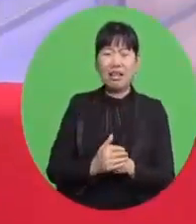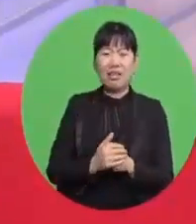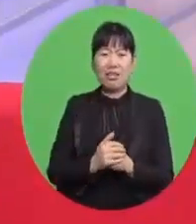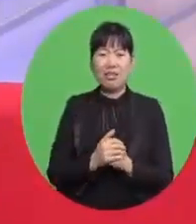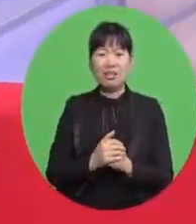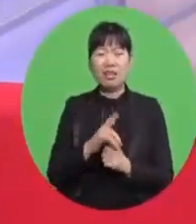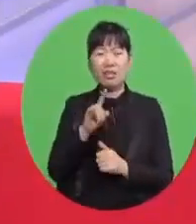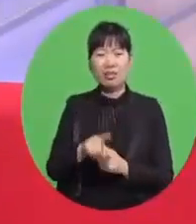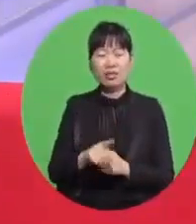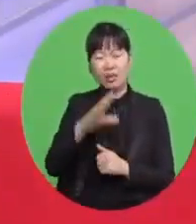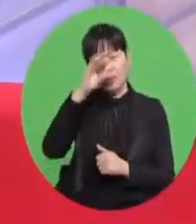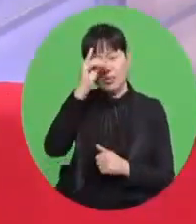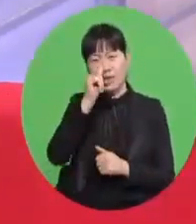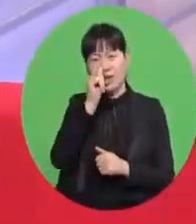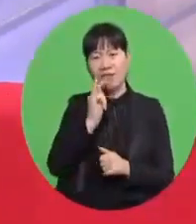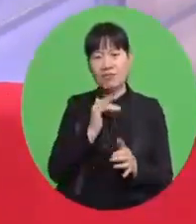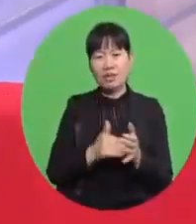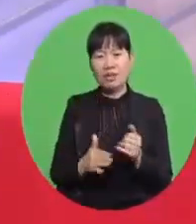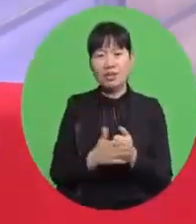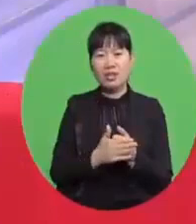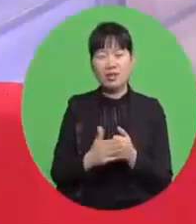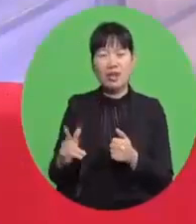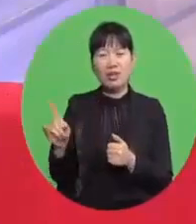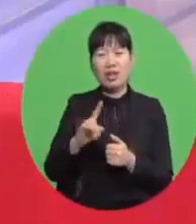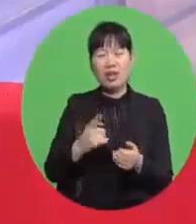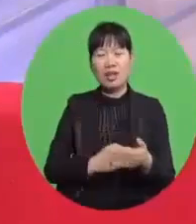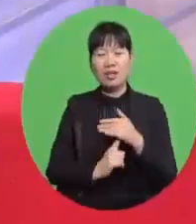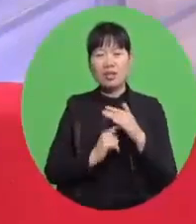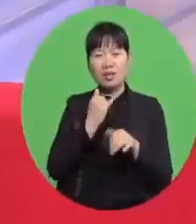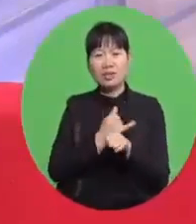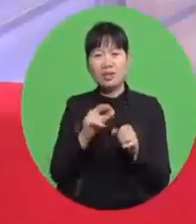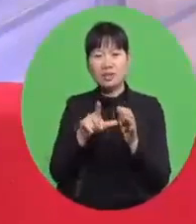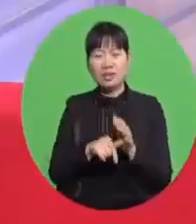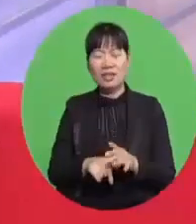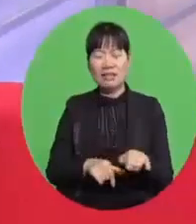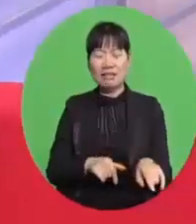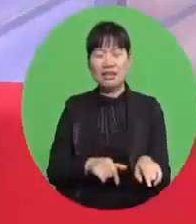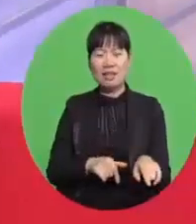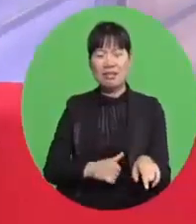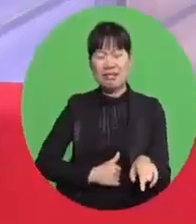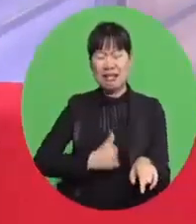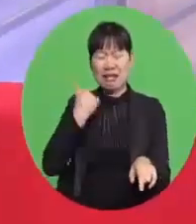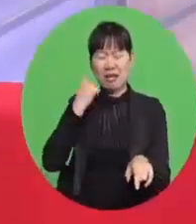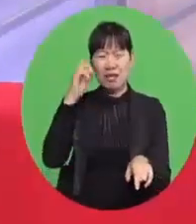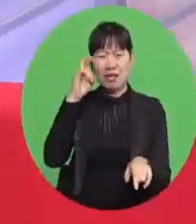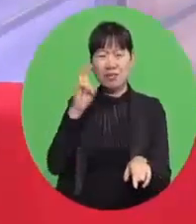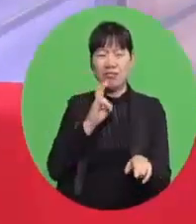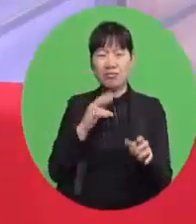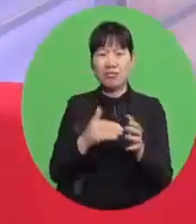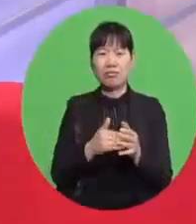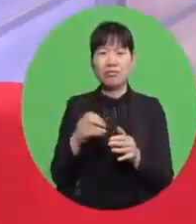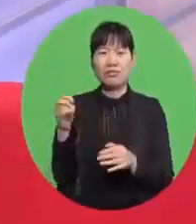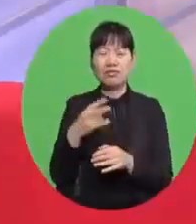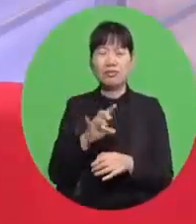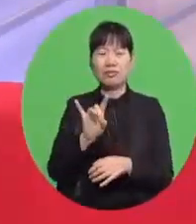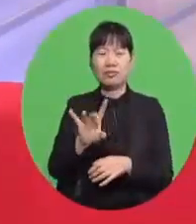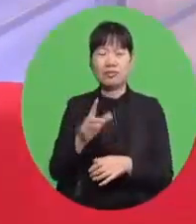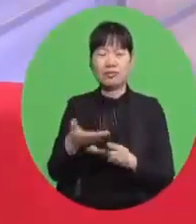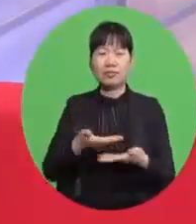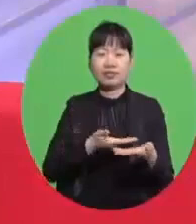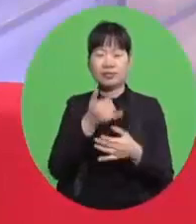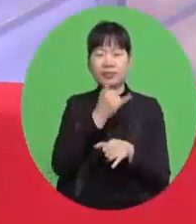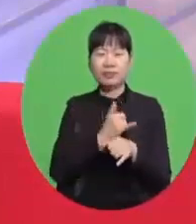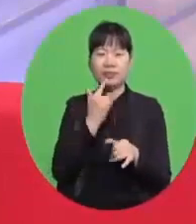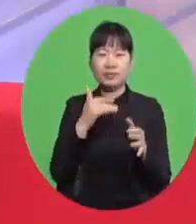네. 그럼 그게 모델링이 돼서 아이도 뭔가 좌절이 되거나 그러면 바로 아유 이게 나오는 게 될 수가 있고요. 또 하나는